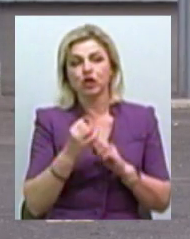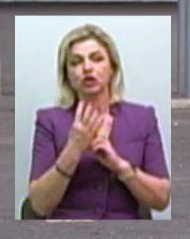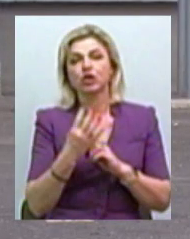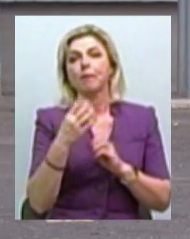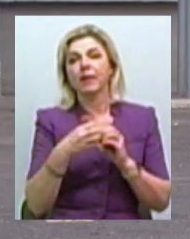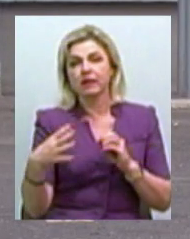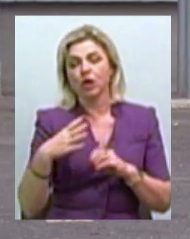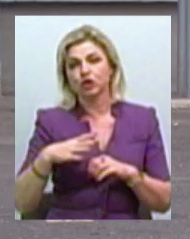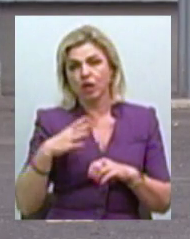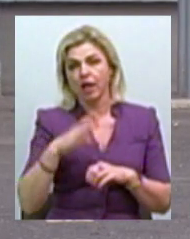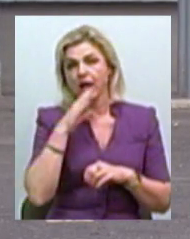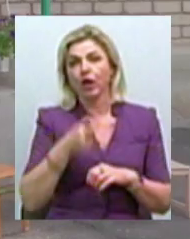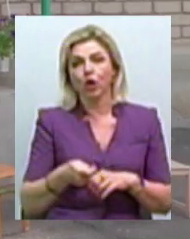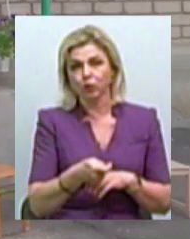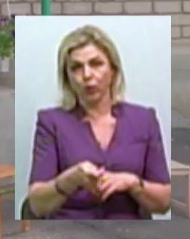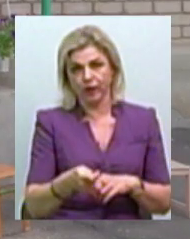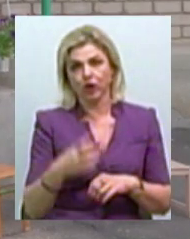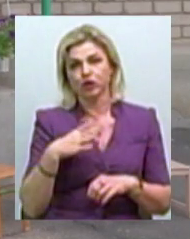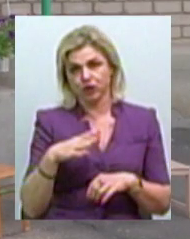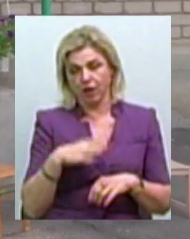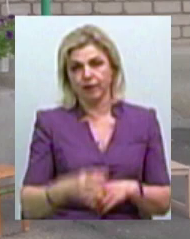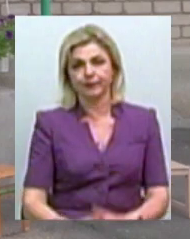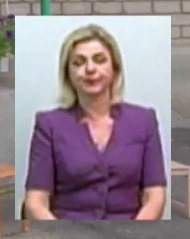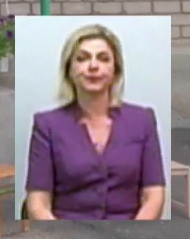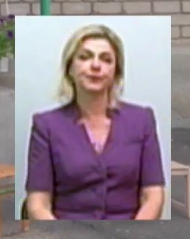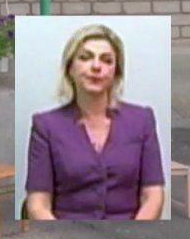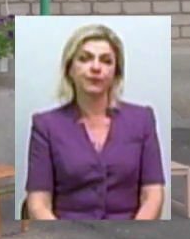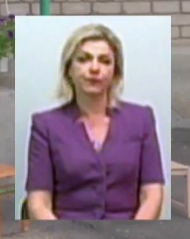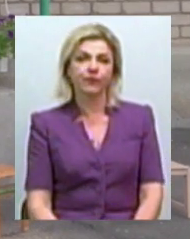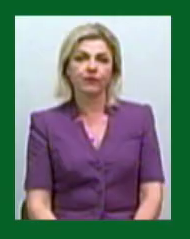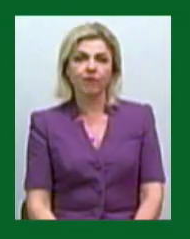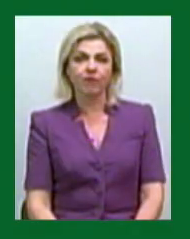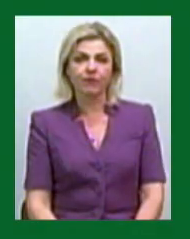приїзду кінологів. Вікторія Андрушків, Ігор Чорний, новини UA Миколаїв.